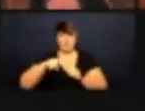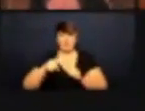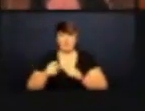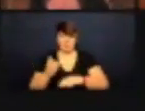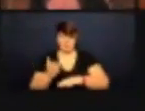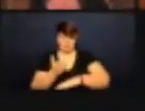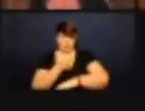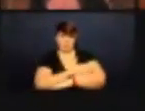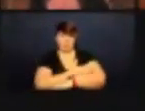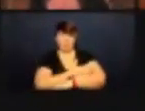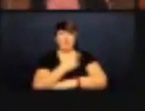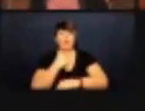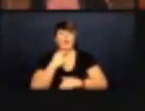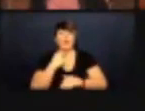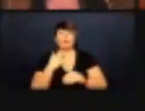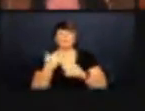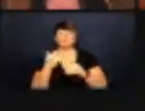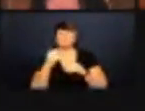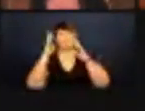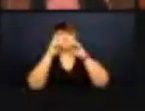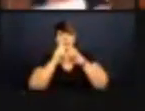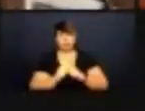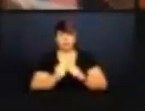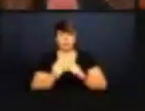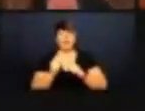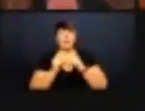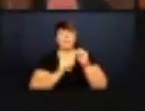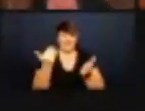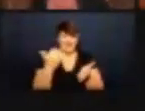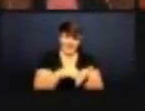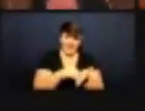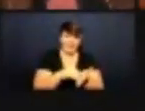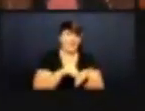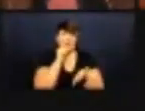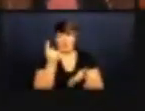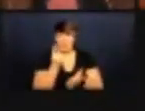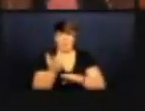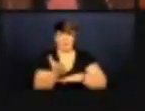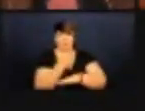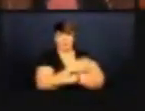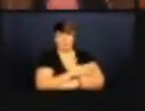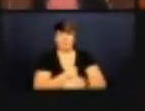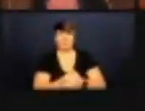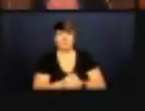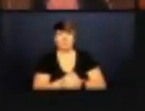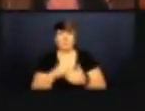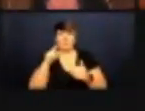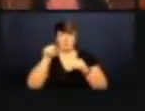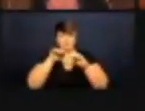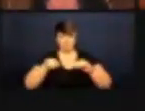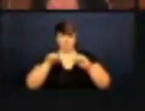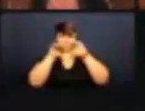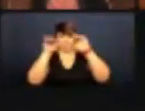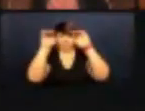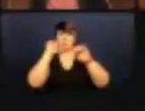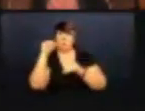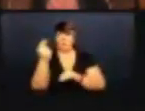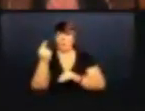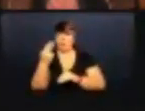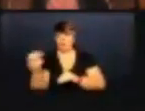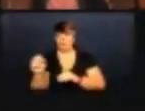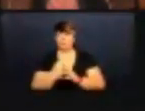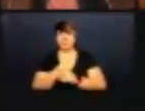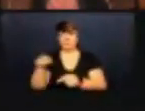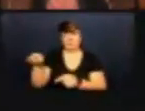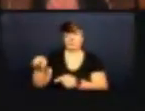Wasilisha kuhusu namna ya kutambua shule ambazo zinahitaji kuboreshwa.